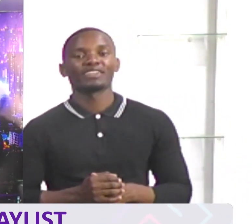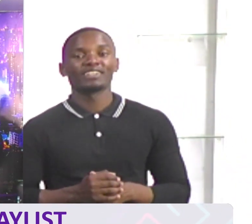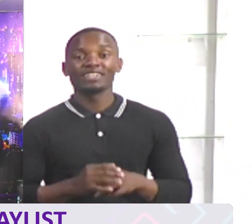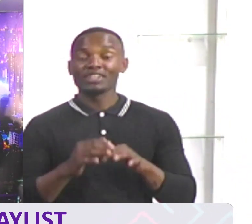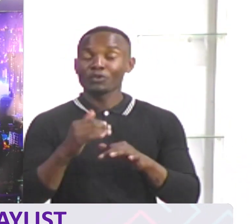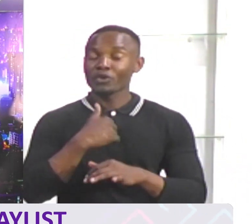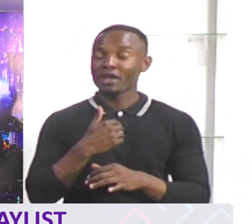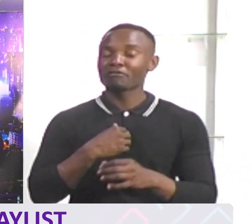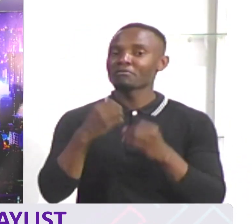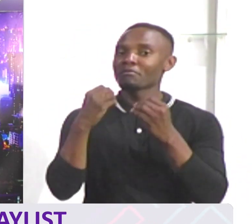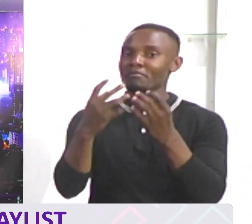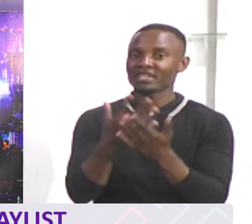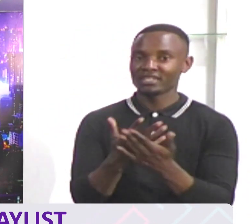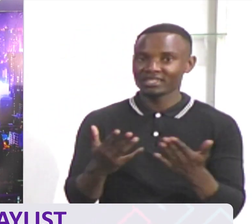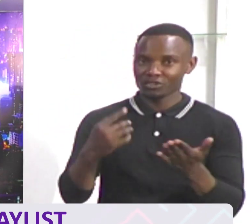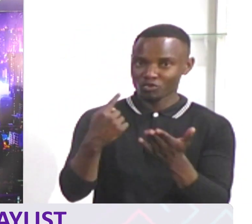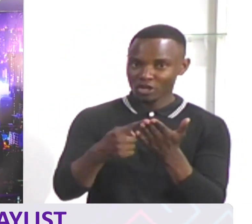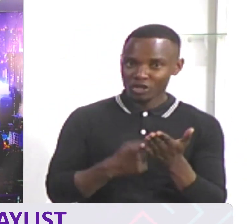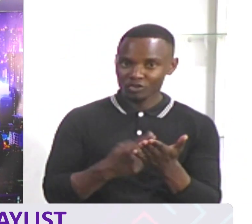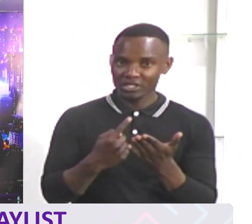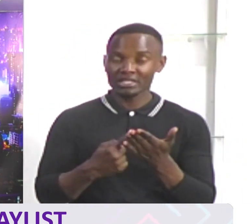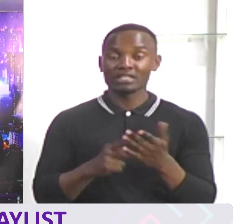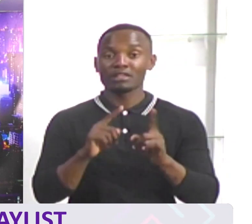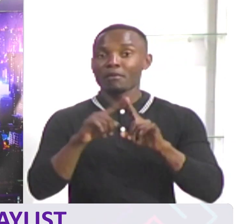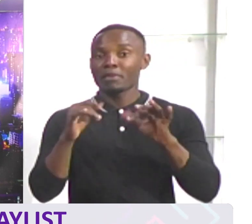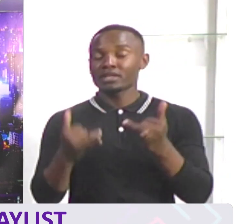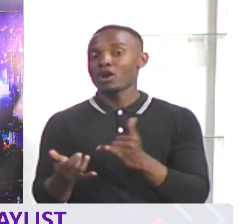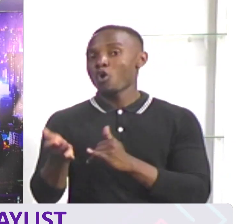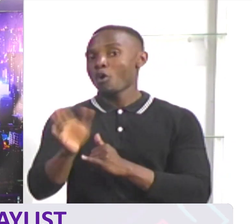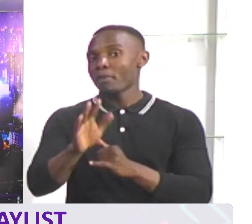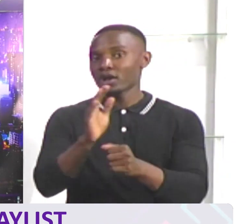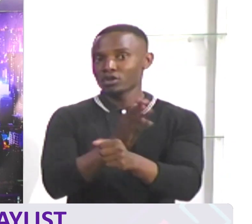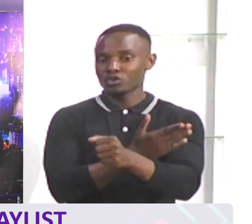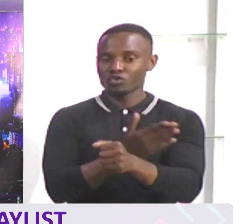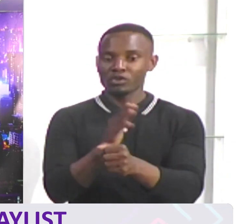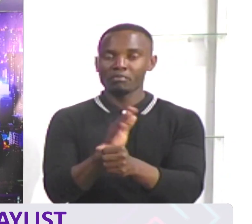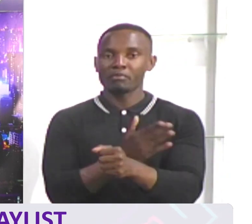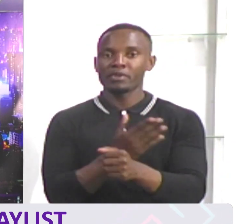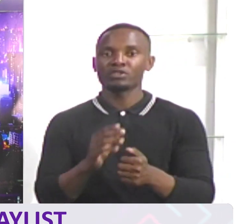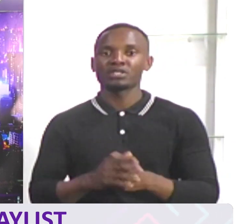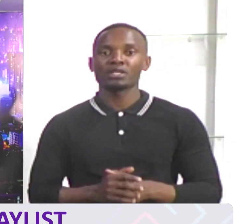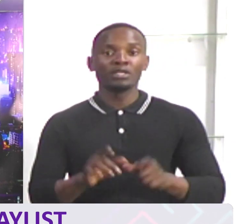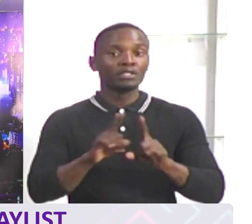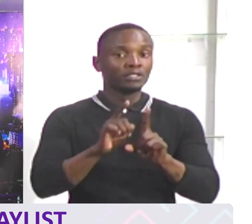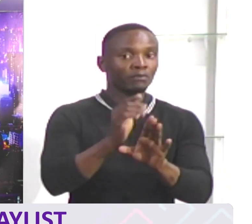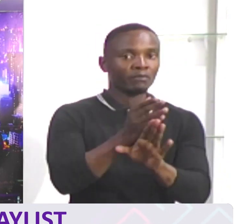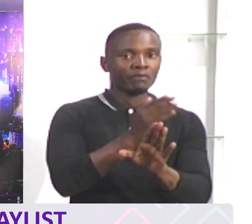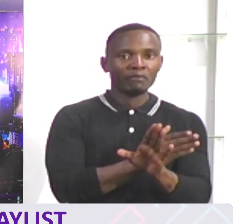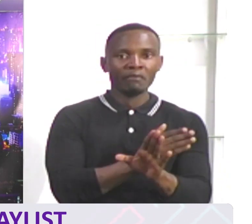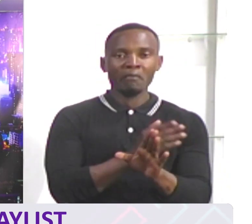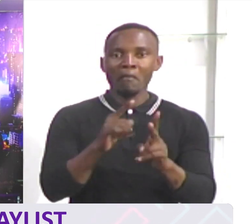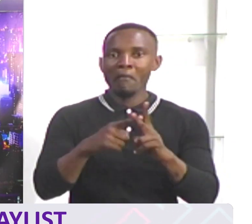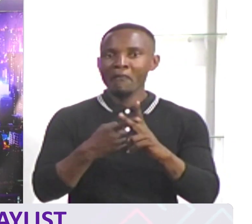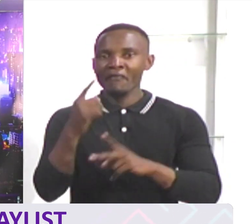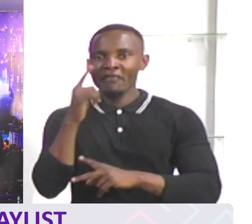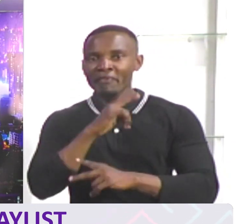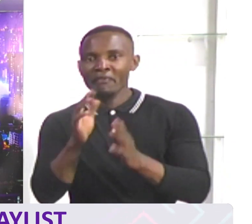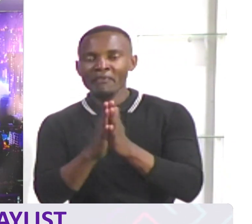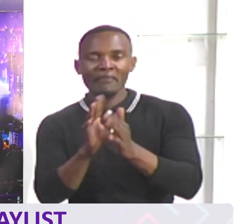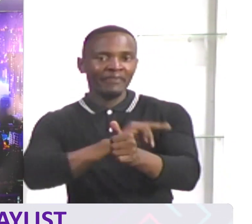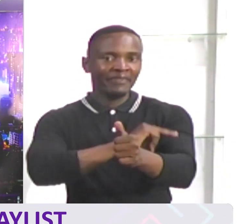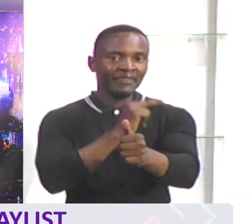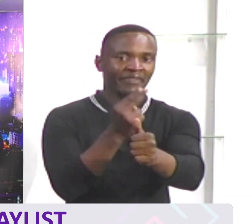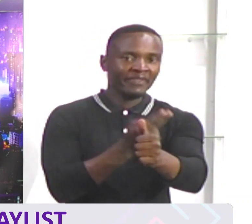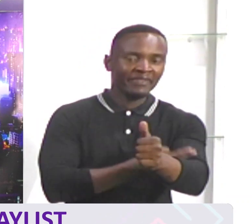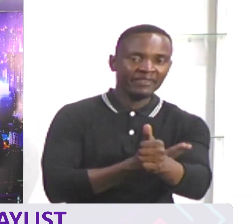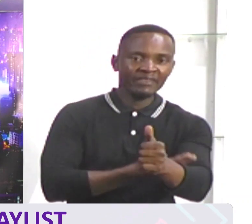mwabia kuangalia around your area. But then again, raka tungia kwa mziki kidoro mtu wangu. Ushari pileka pale na ma Nigeria pale nasikia